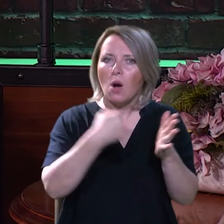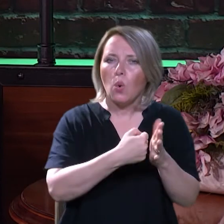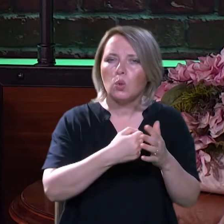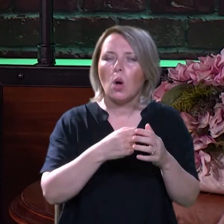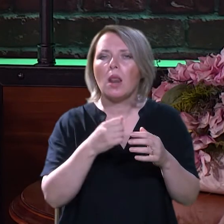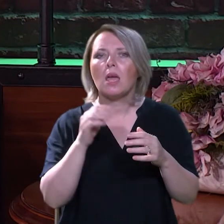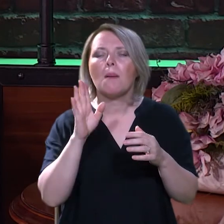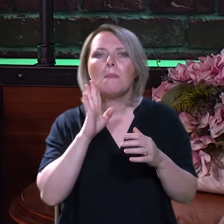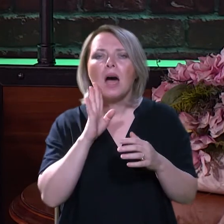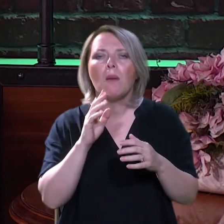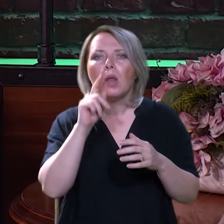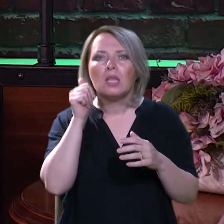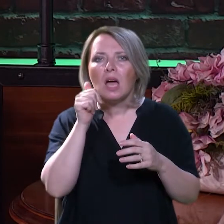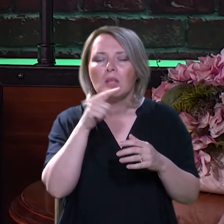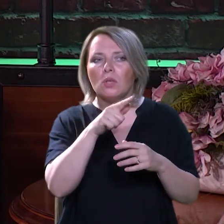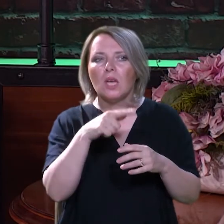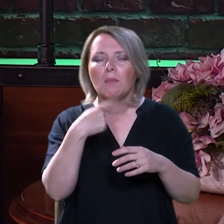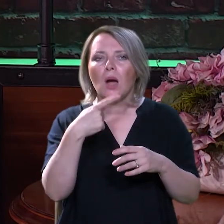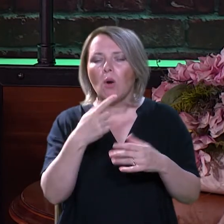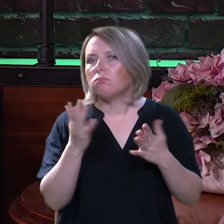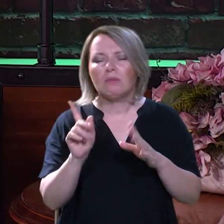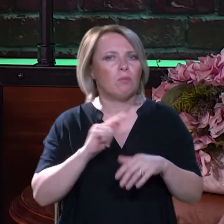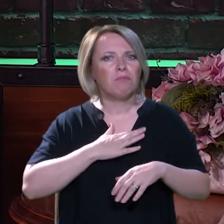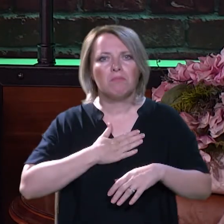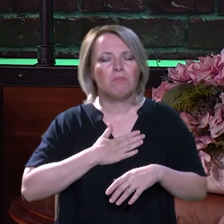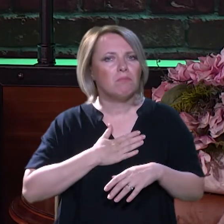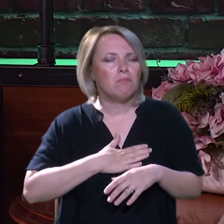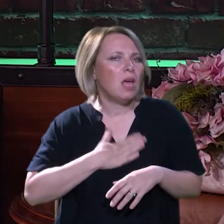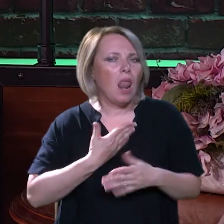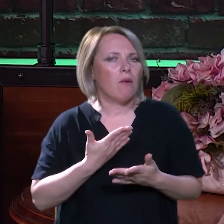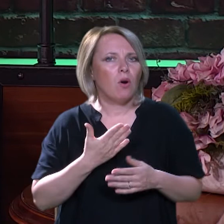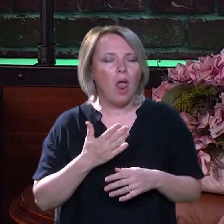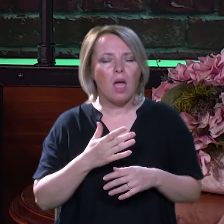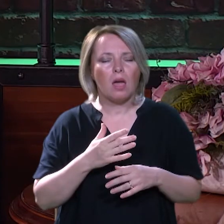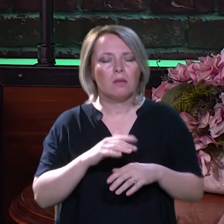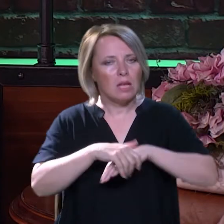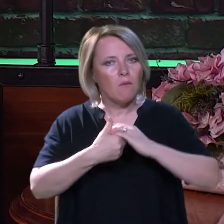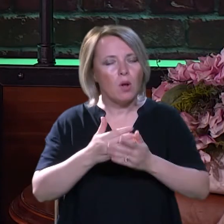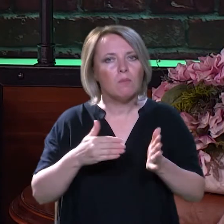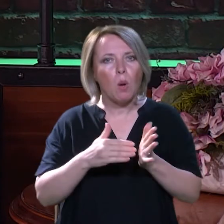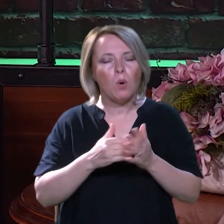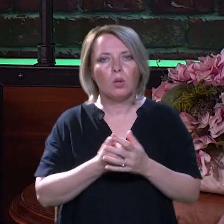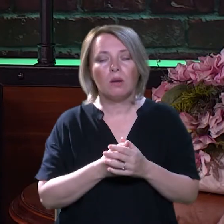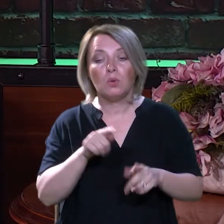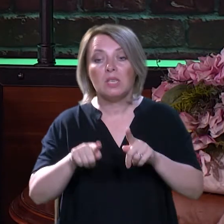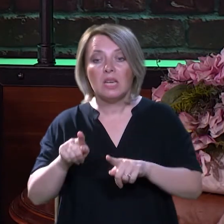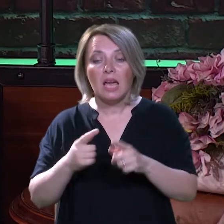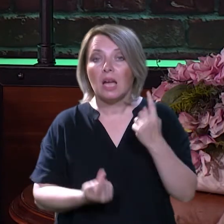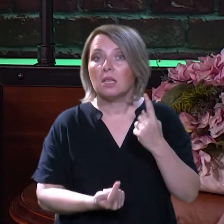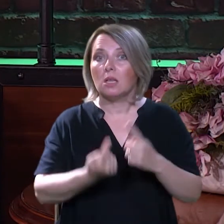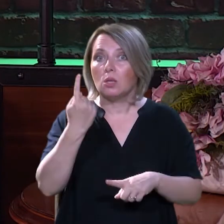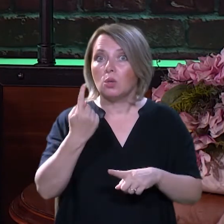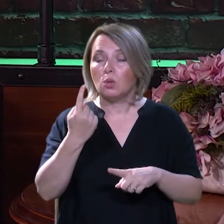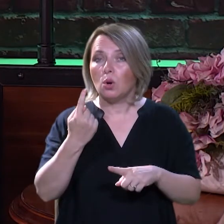tatu, tako da gurne nešto i time poručuje meni se to ne sviđa, zadovoljite moju potrebu koju ja želim. Tu se nekada događa